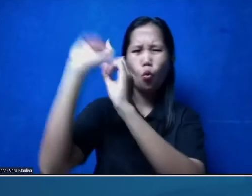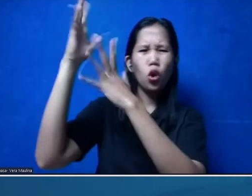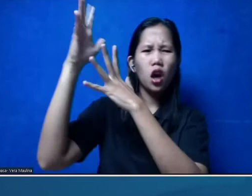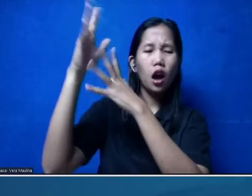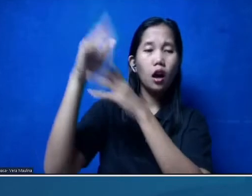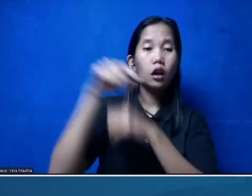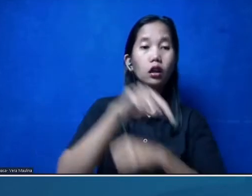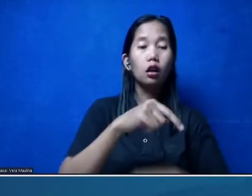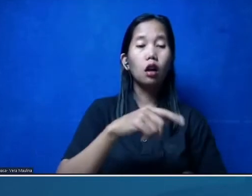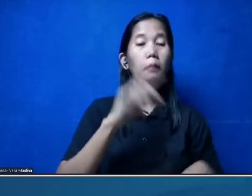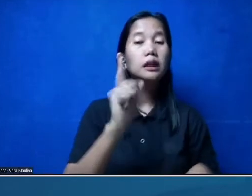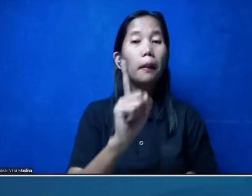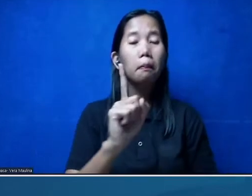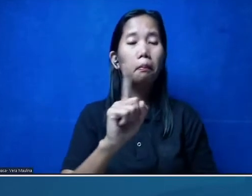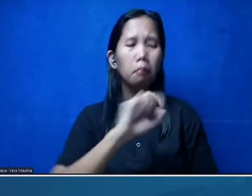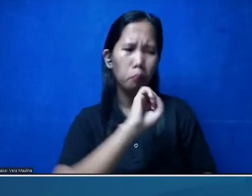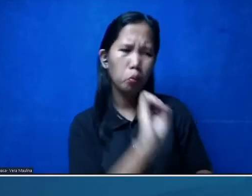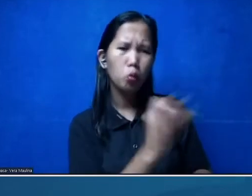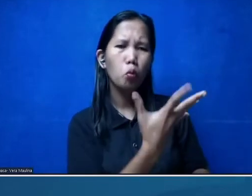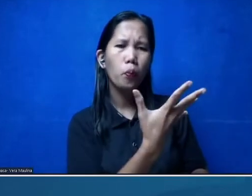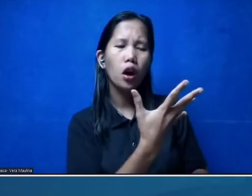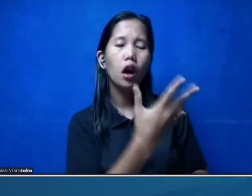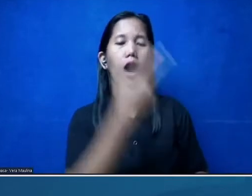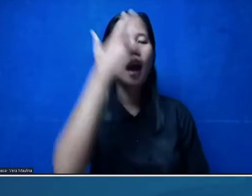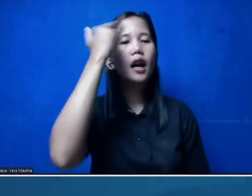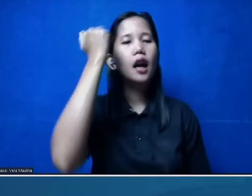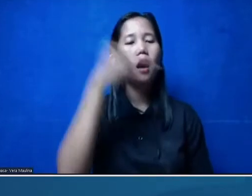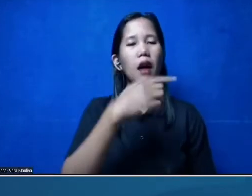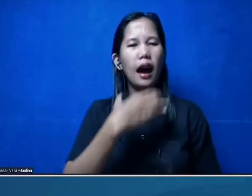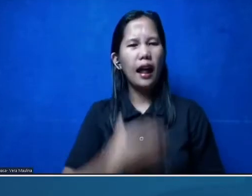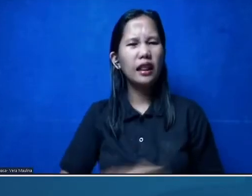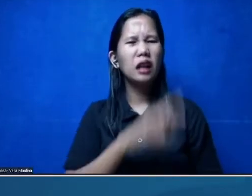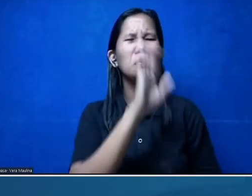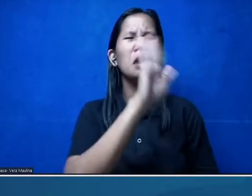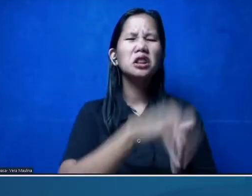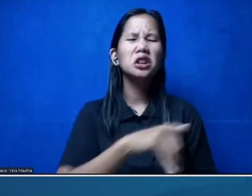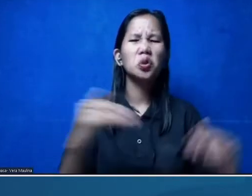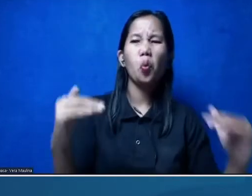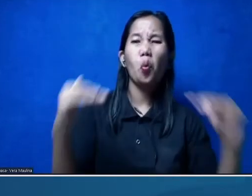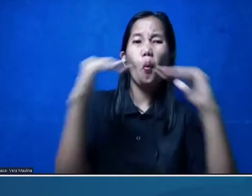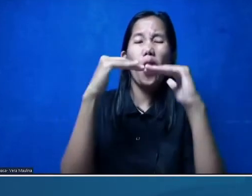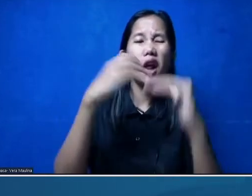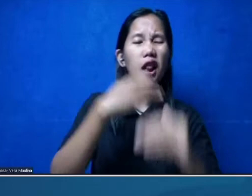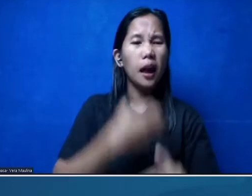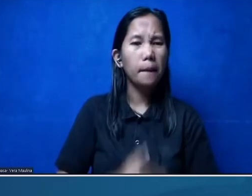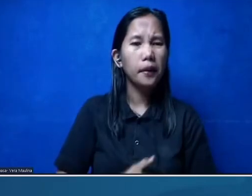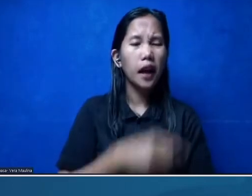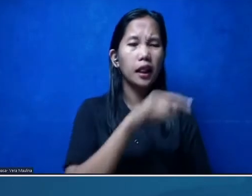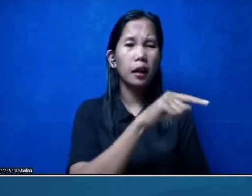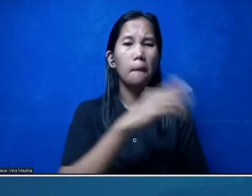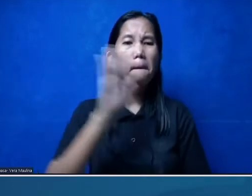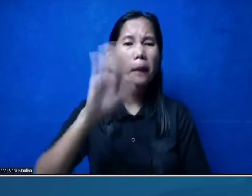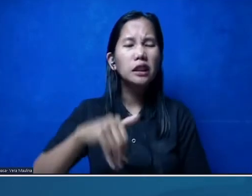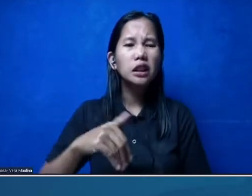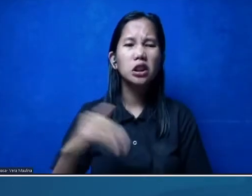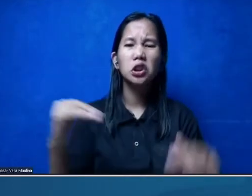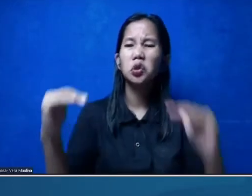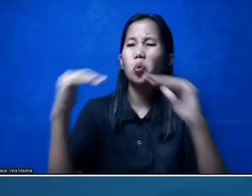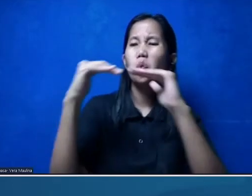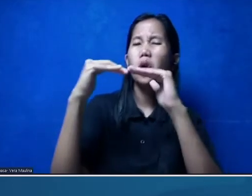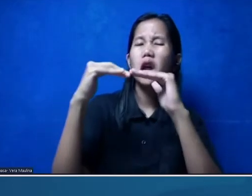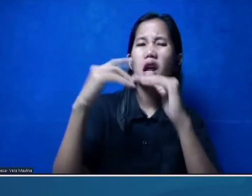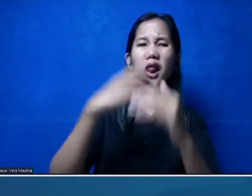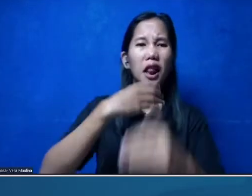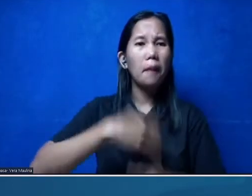alam tidak bercorak tapi ketika dia membiarkan dirinya berubah untuk menjadi yang sombong dan